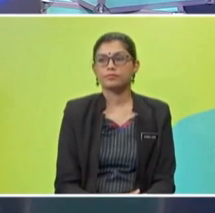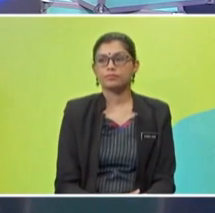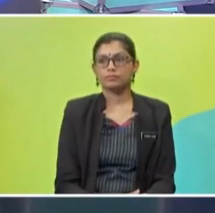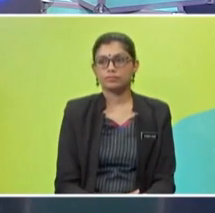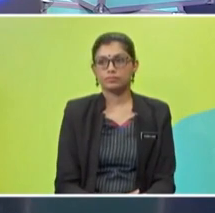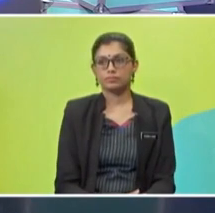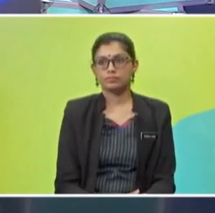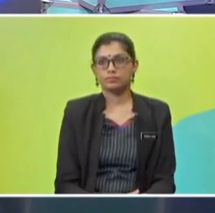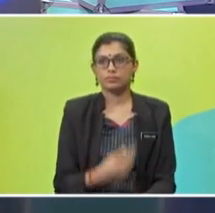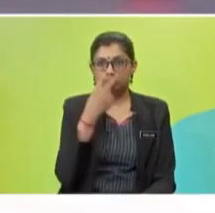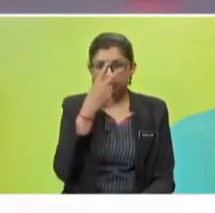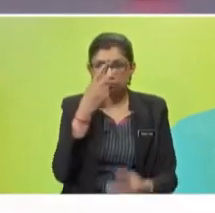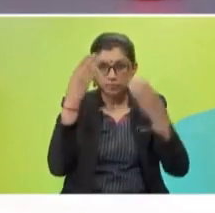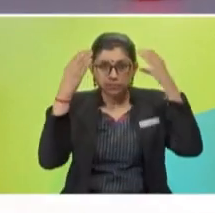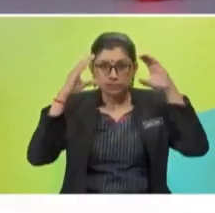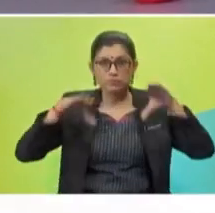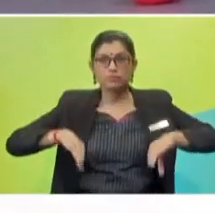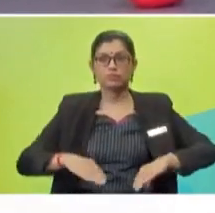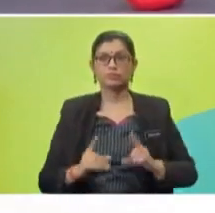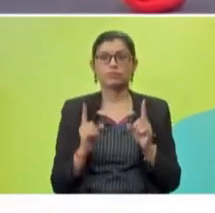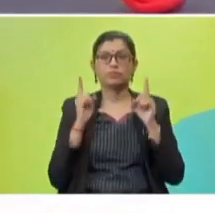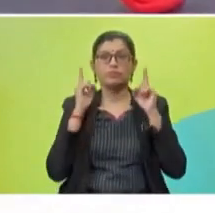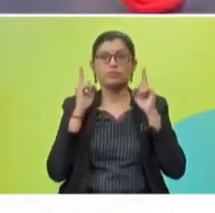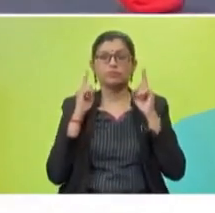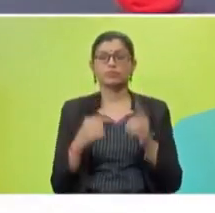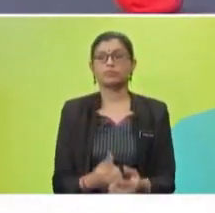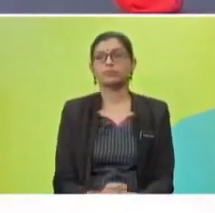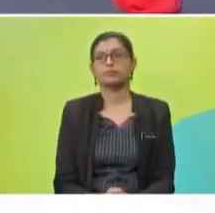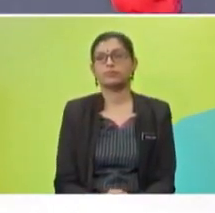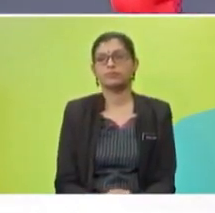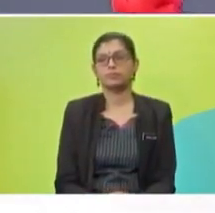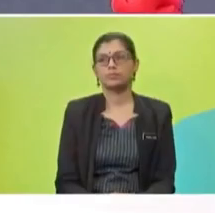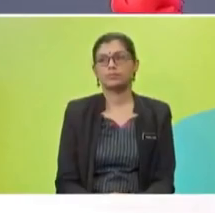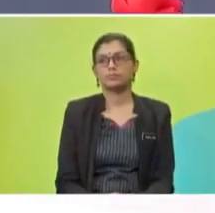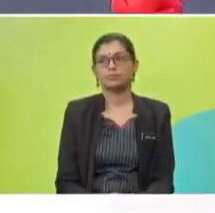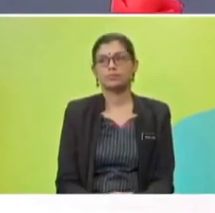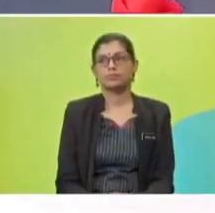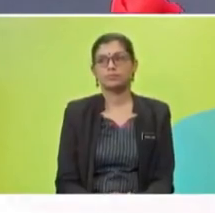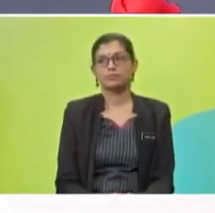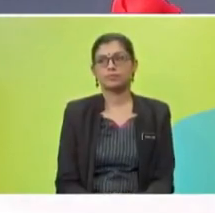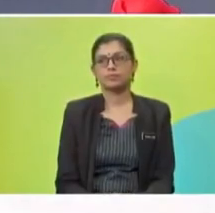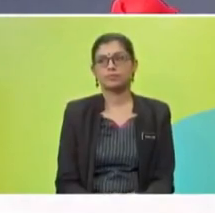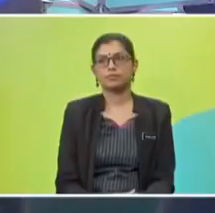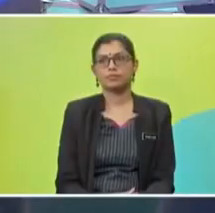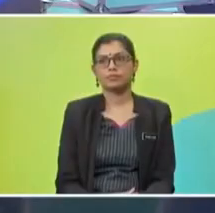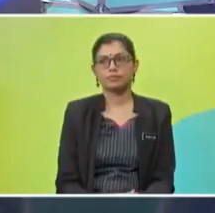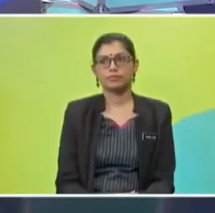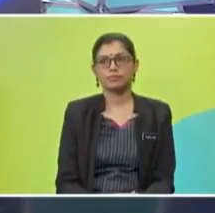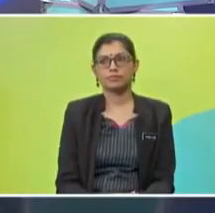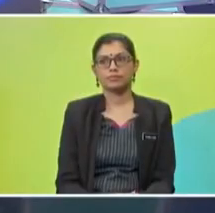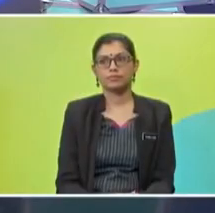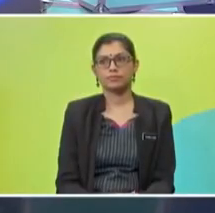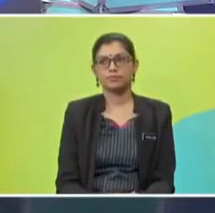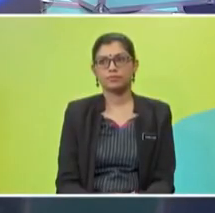pandai-pandai Oke ah Oke tinggi juga segini